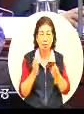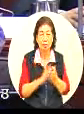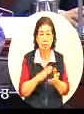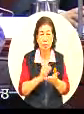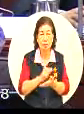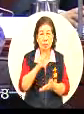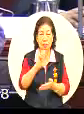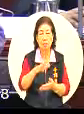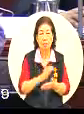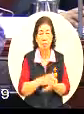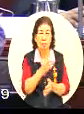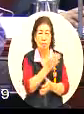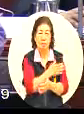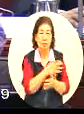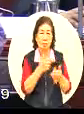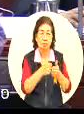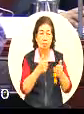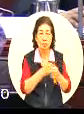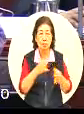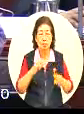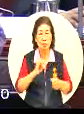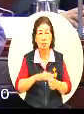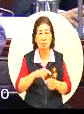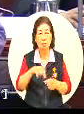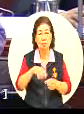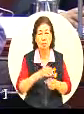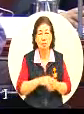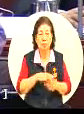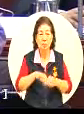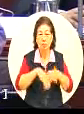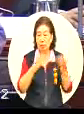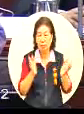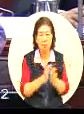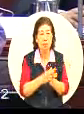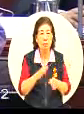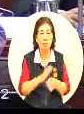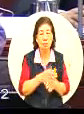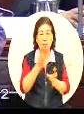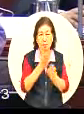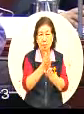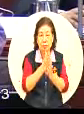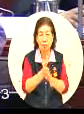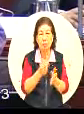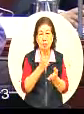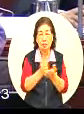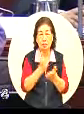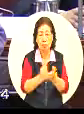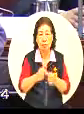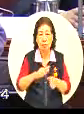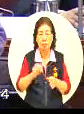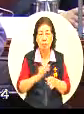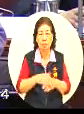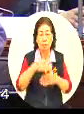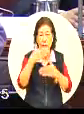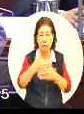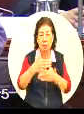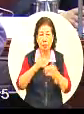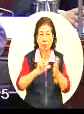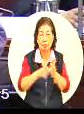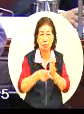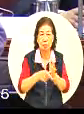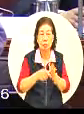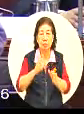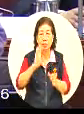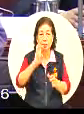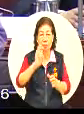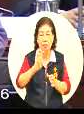讲咱的规个货柜诶货柜车，以限速是30公里，我们会加强取